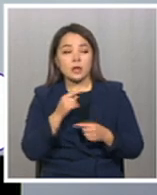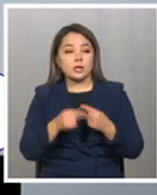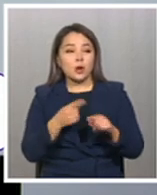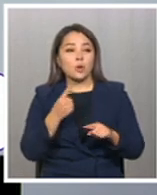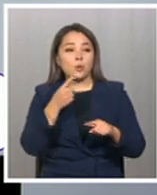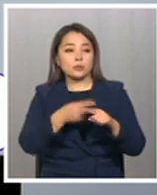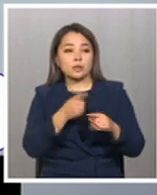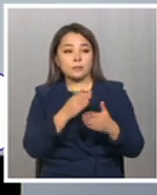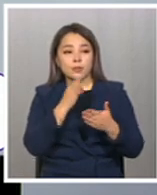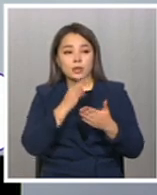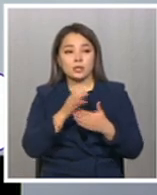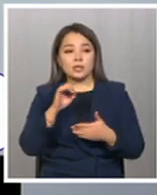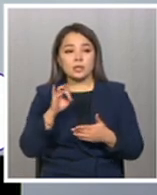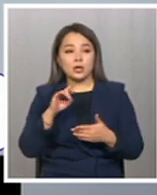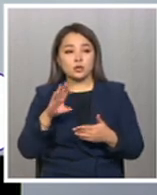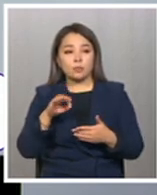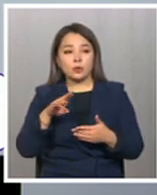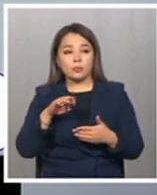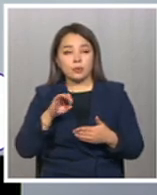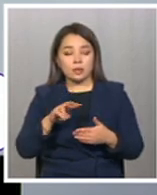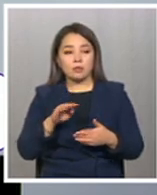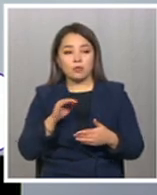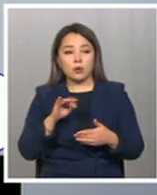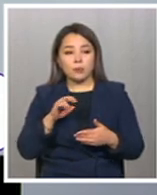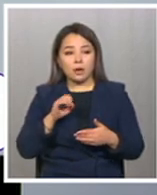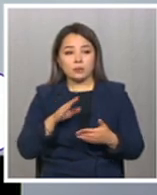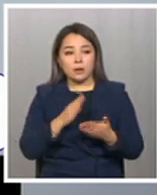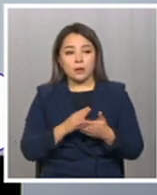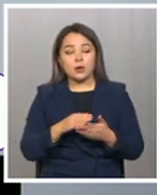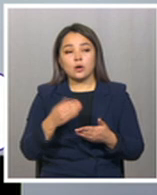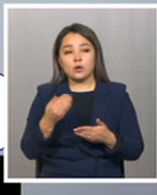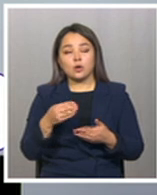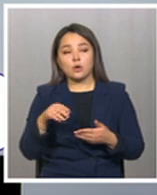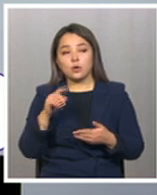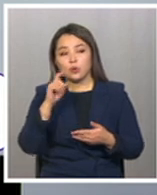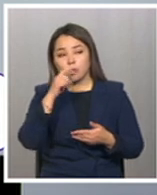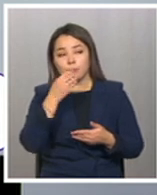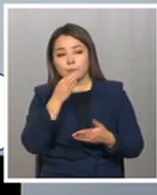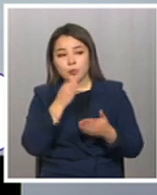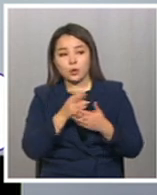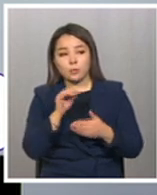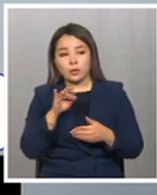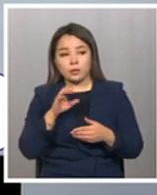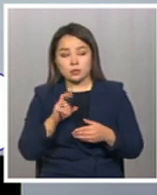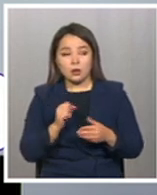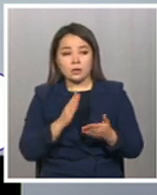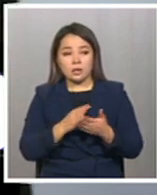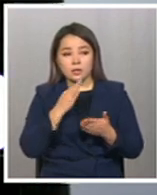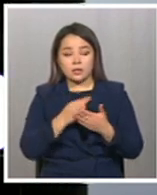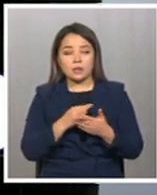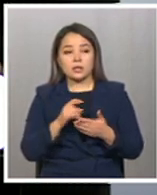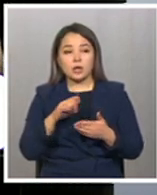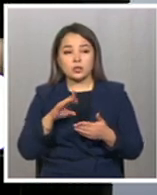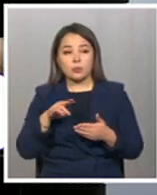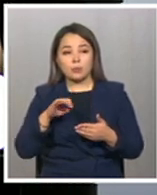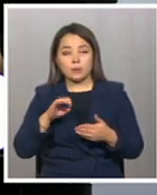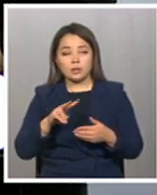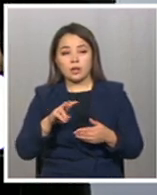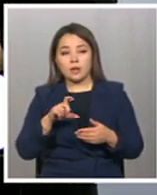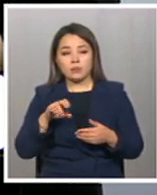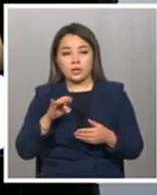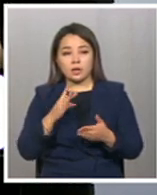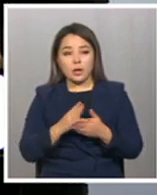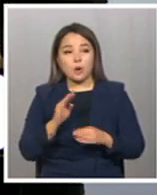қосылыс изопропил формиат, немесе құмырсқа қышқылының изопропил эфирі. Келесі